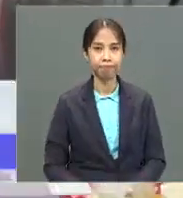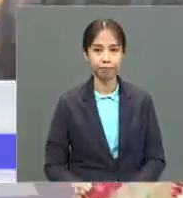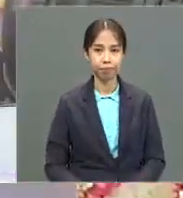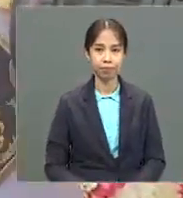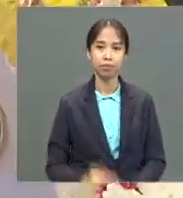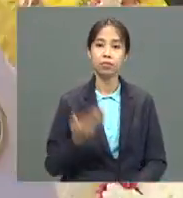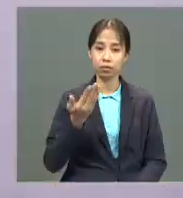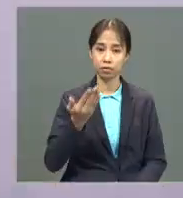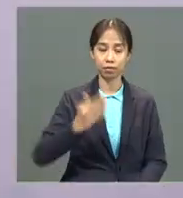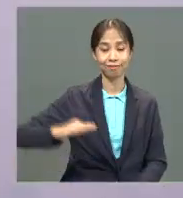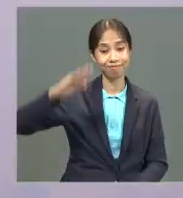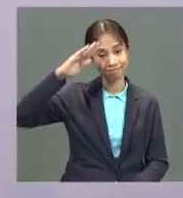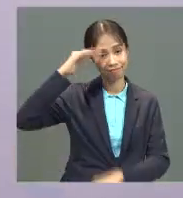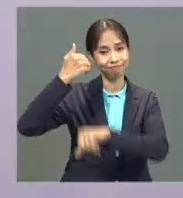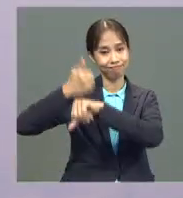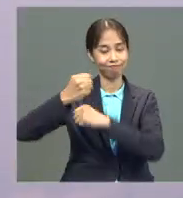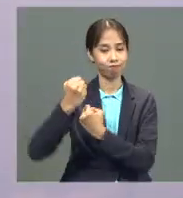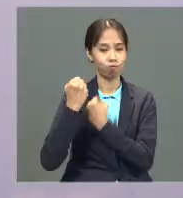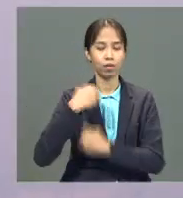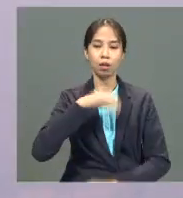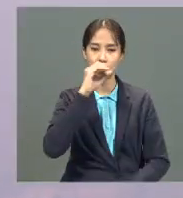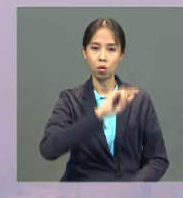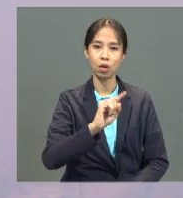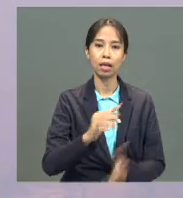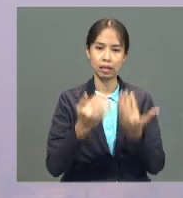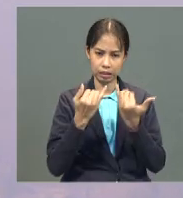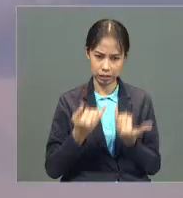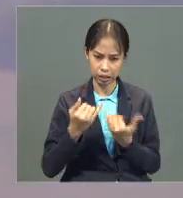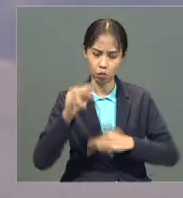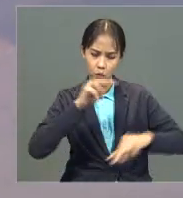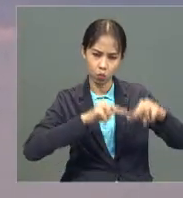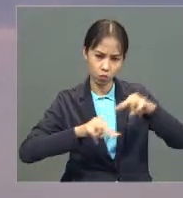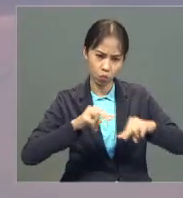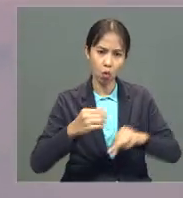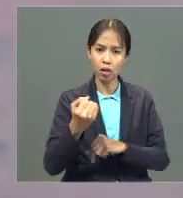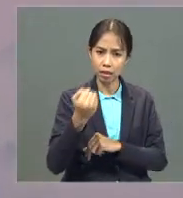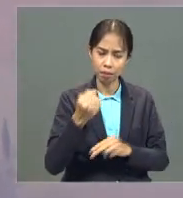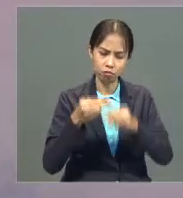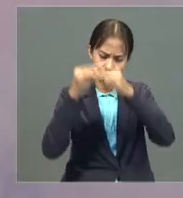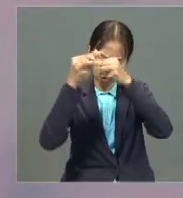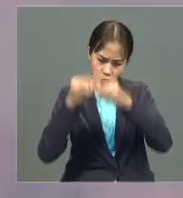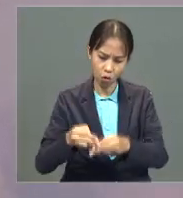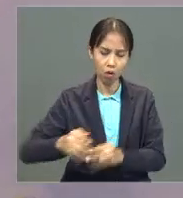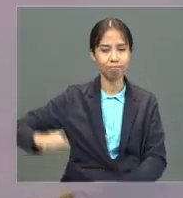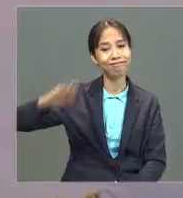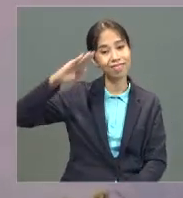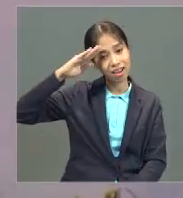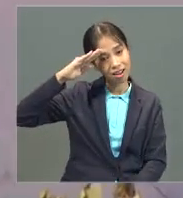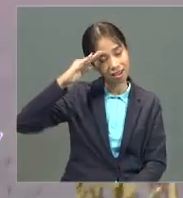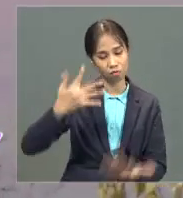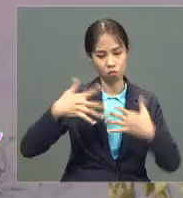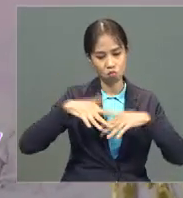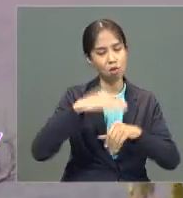ท่านผู้บัญชาการทหารบกก็บอกว่าการเข้มงวดมาตรการต่างๆเนี่ยนะคะไม่ใช่เฉพาะทหารที่มาร่วมการฝึกเท่